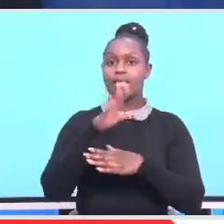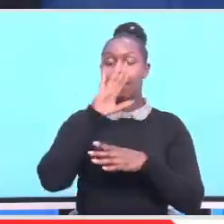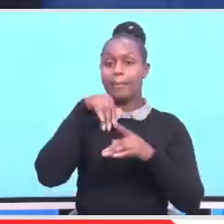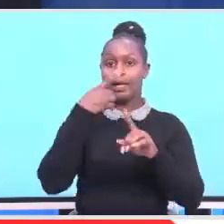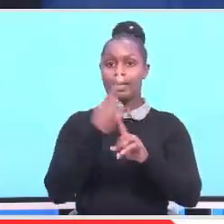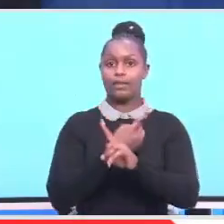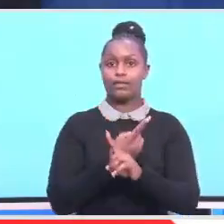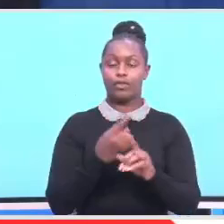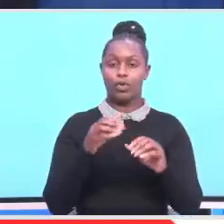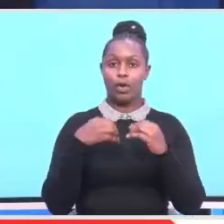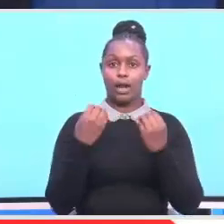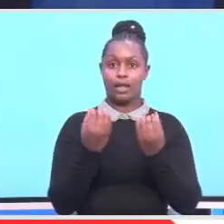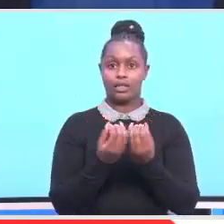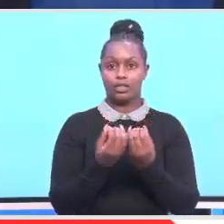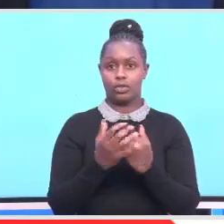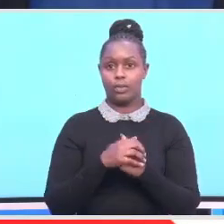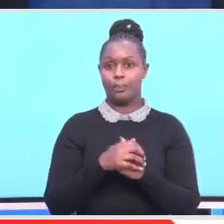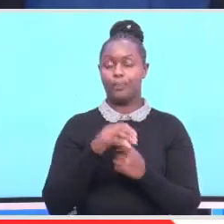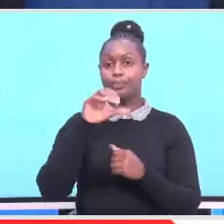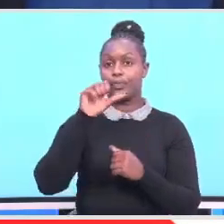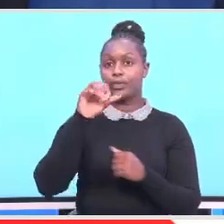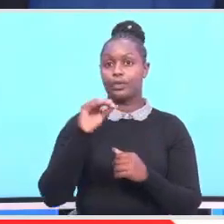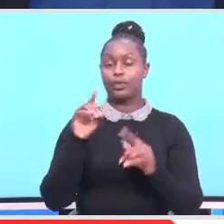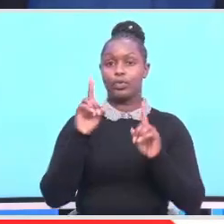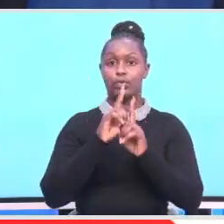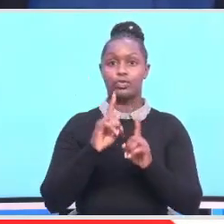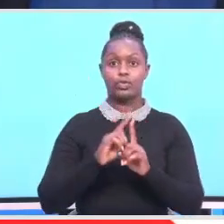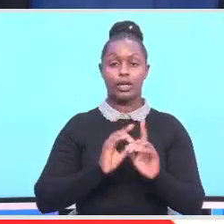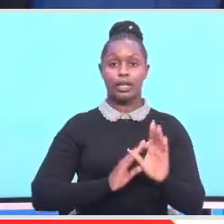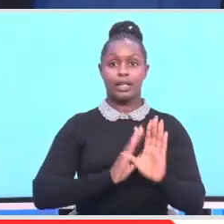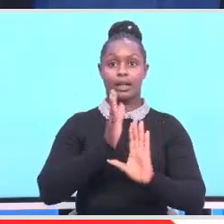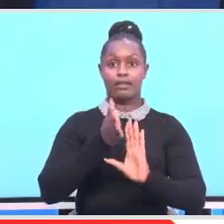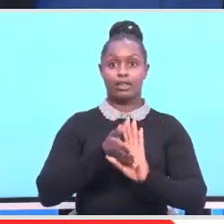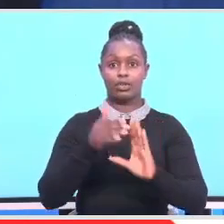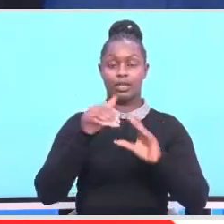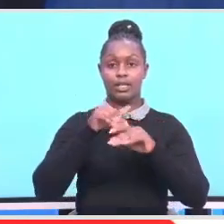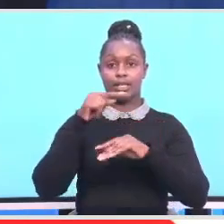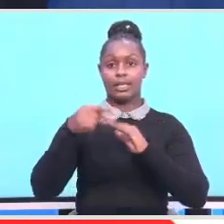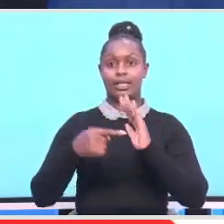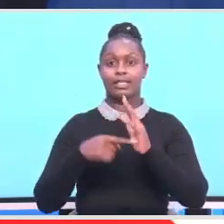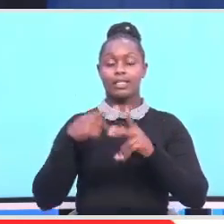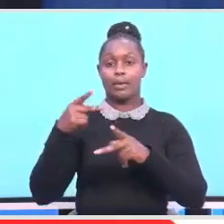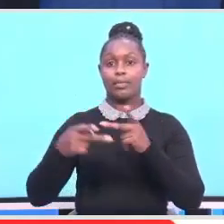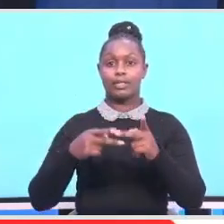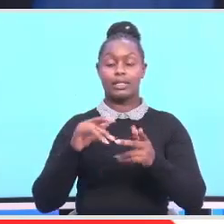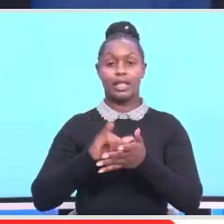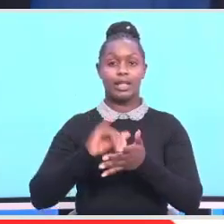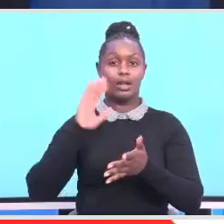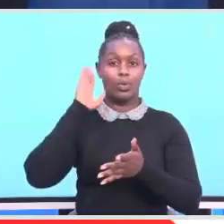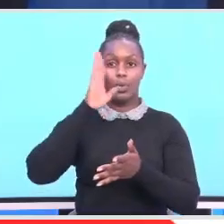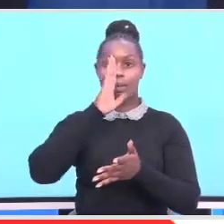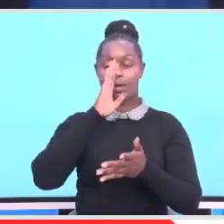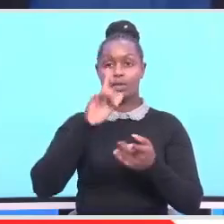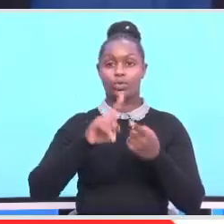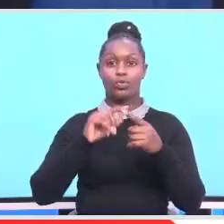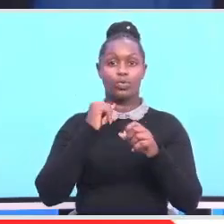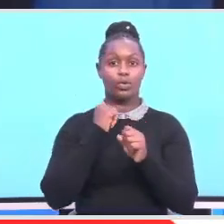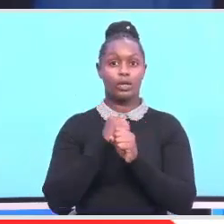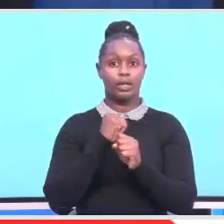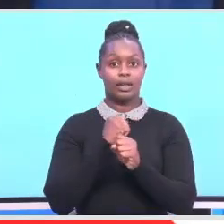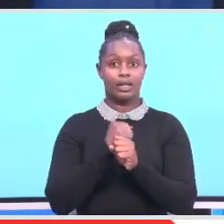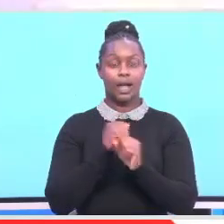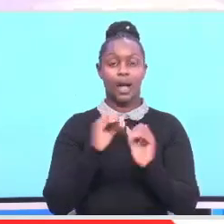afya. And therefore, part of the intervention within this process will be to conduct aggressive